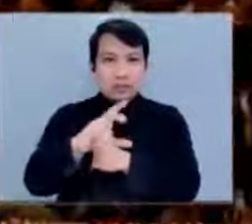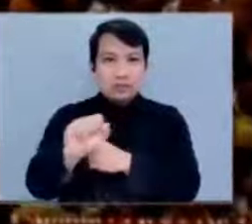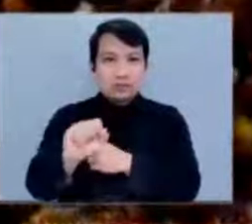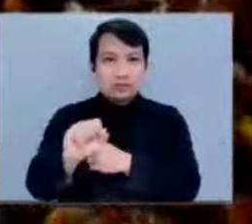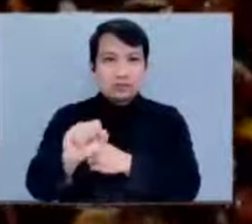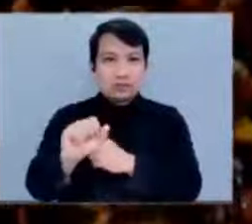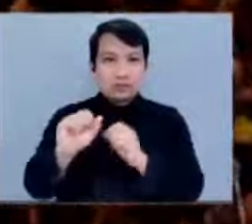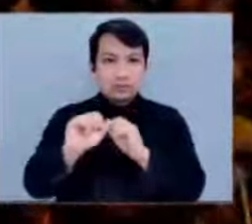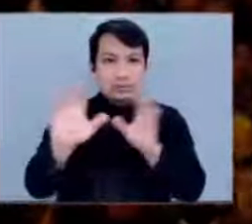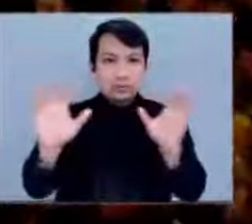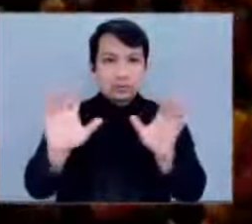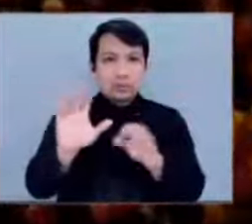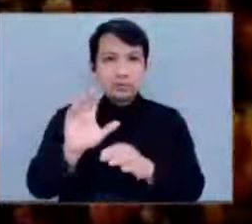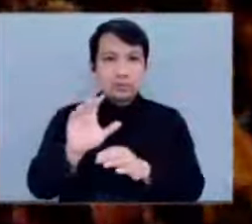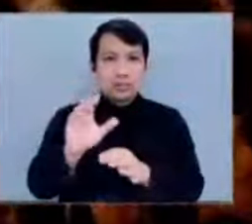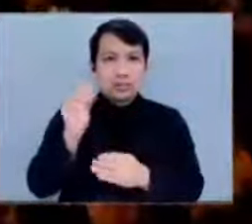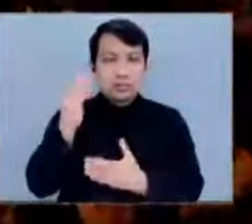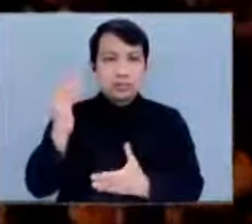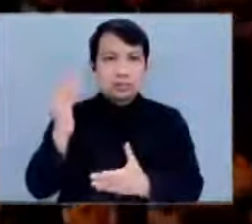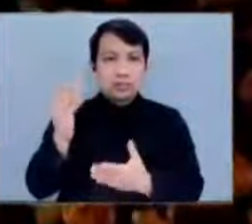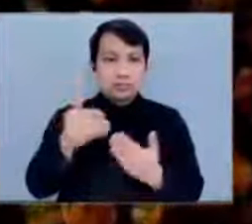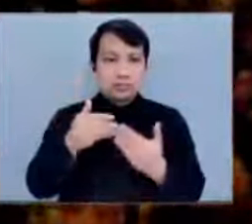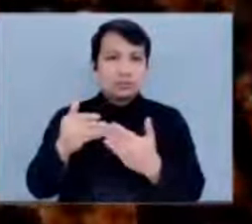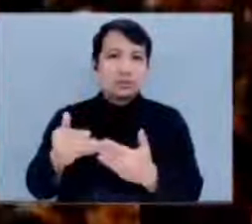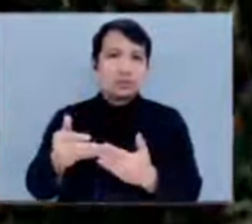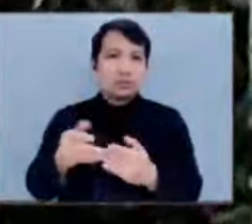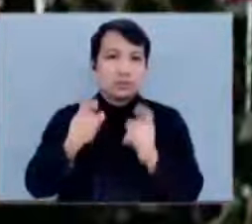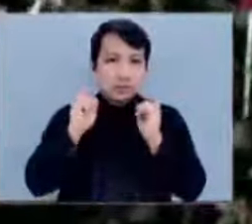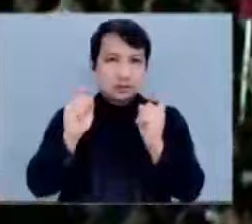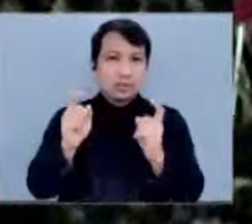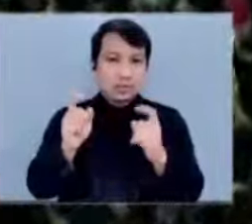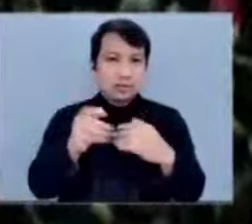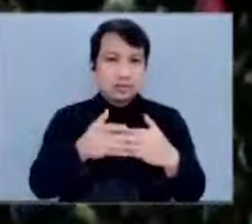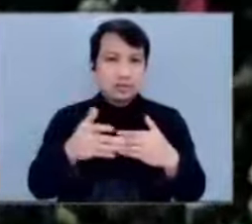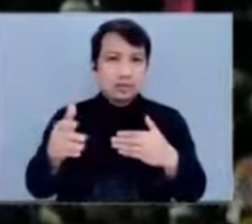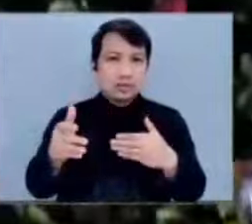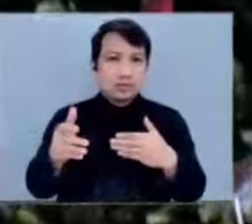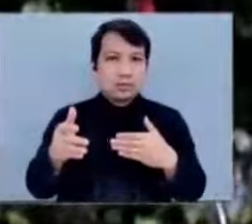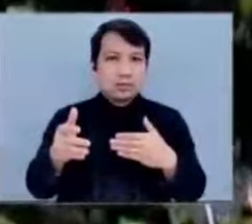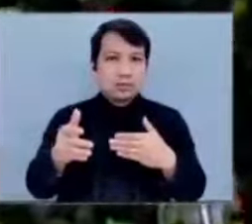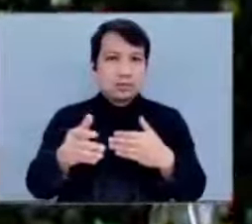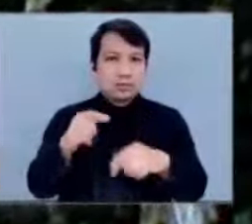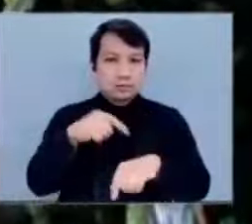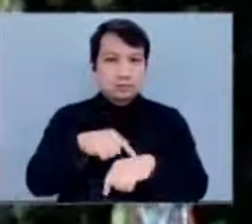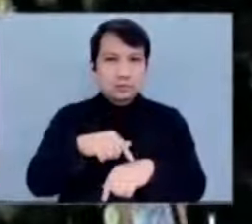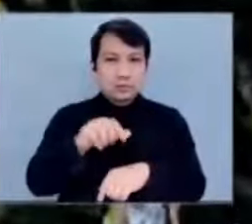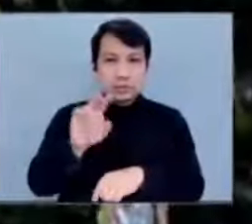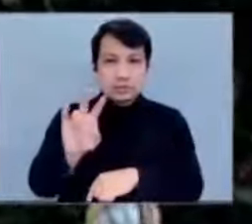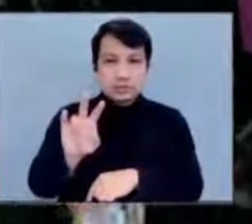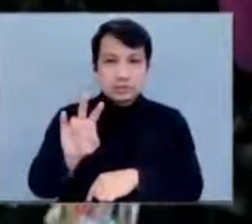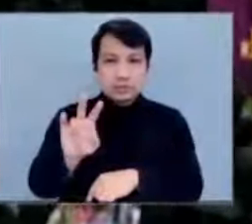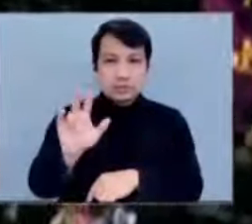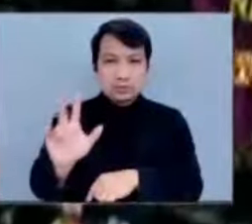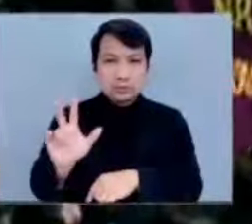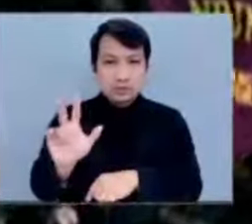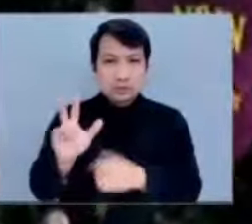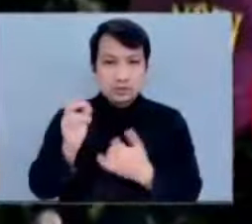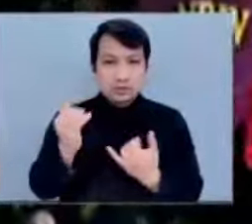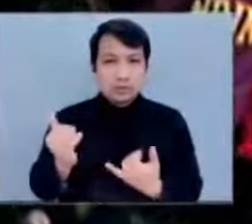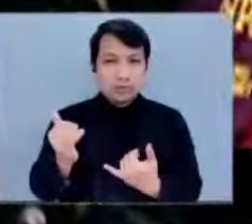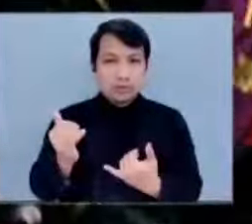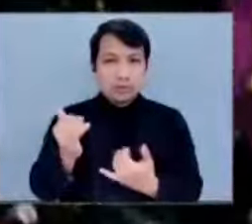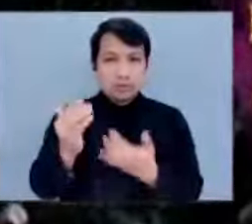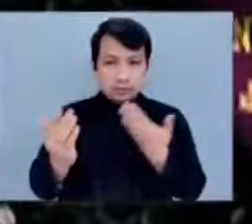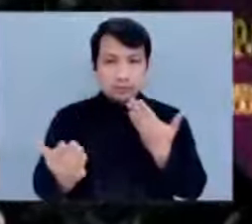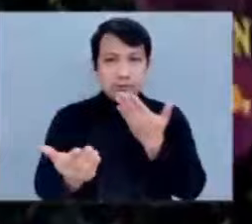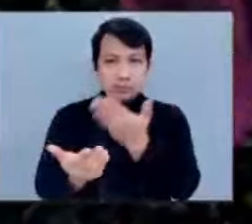ang andas. Nagpatuloy ang mabilis na usad nito hanggang sa bandang alas 7:30. Ngayong gabi, dumating na sa Quiapo